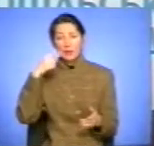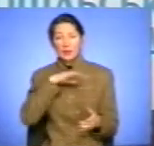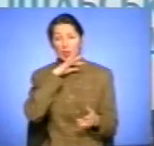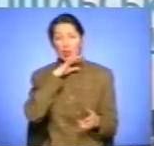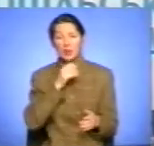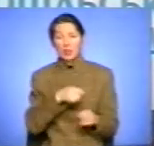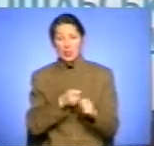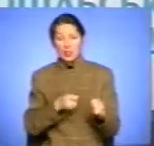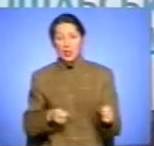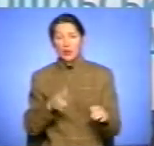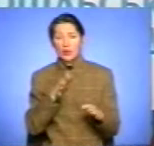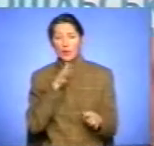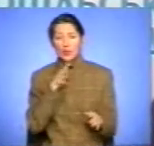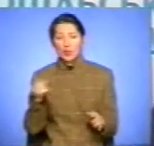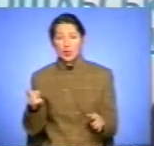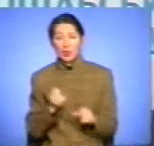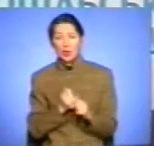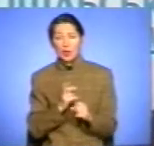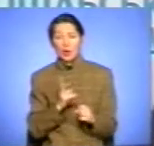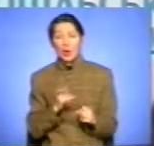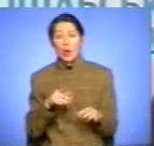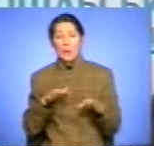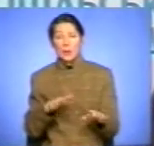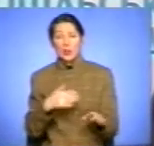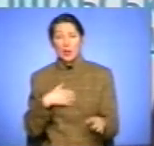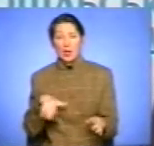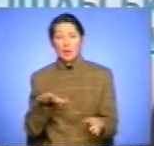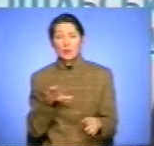робити незнаних і процеси ми все це пройшли попали в Книгу рекордів